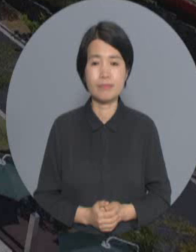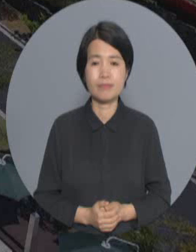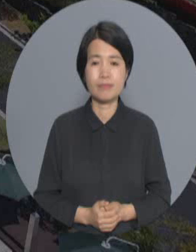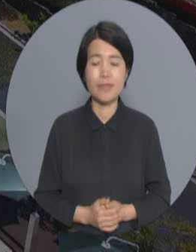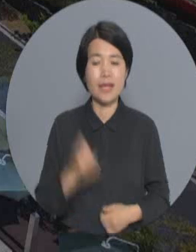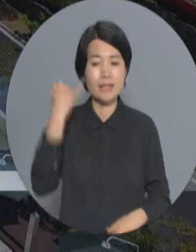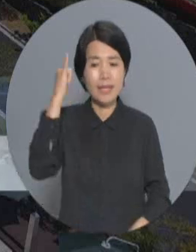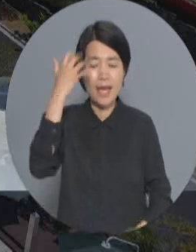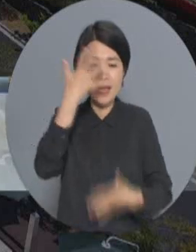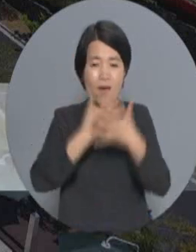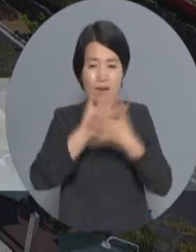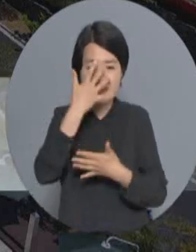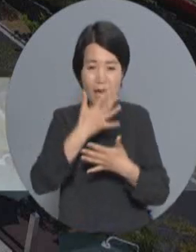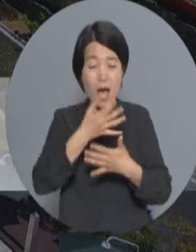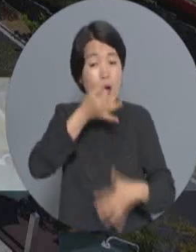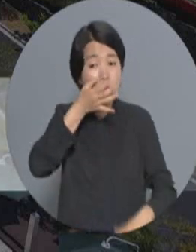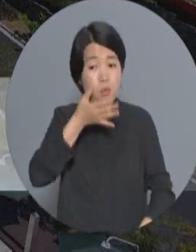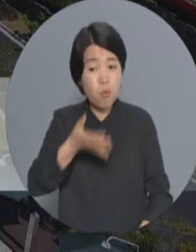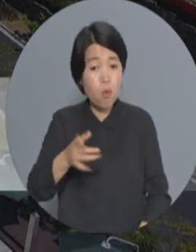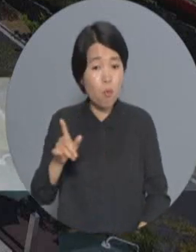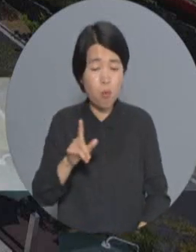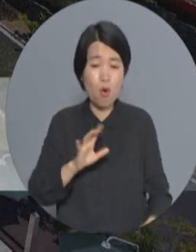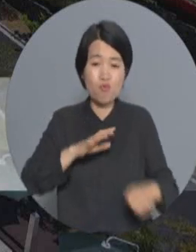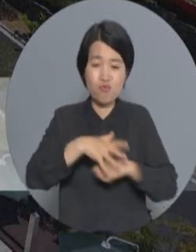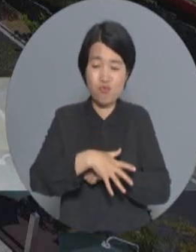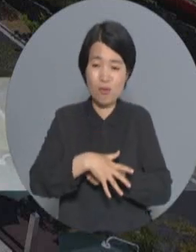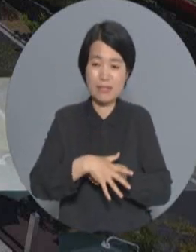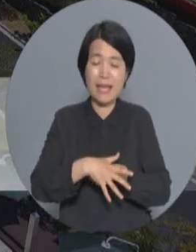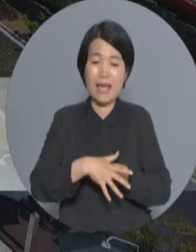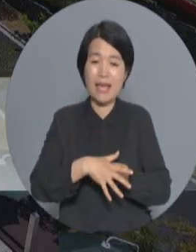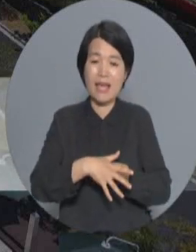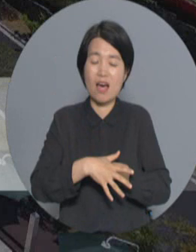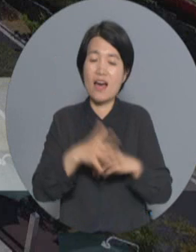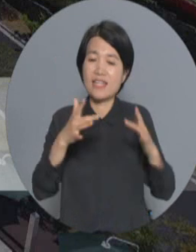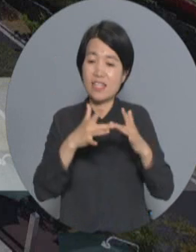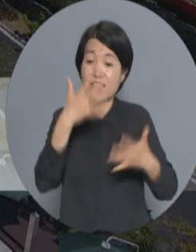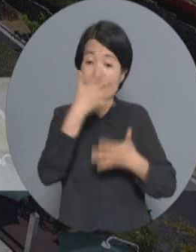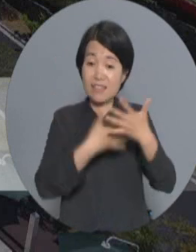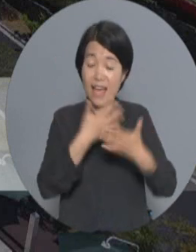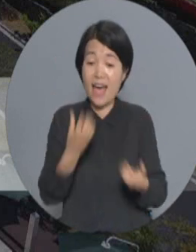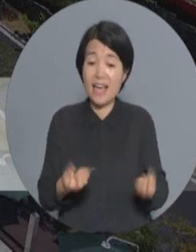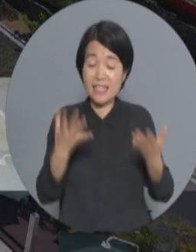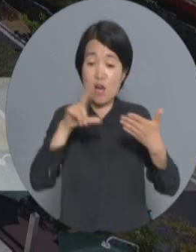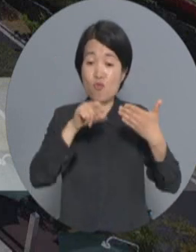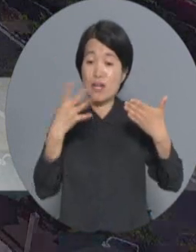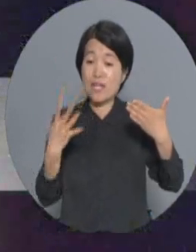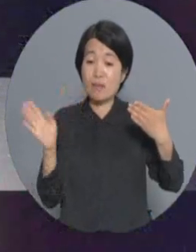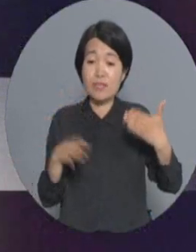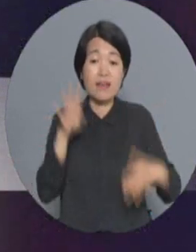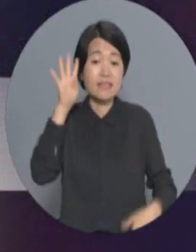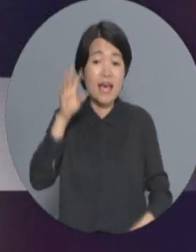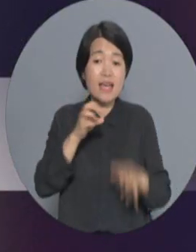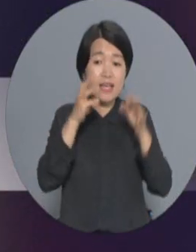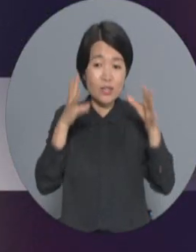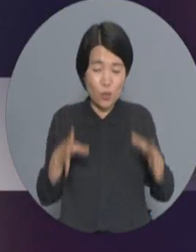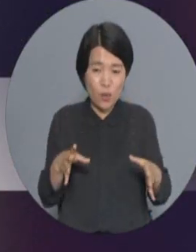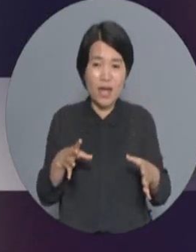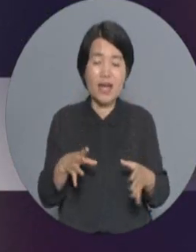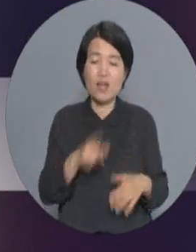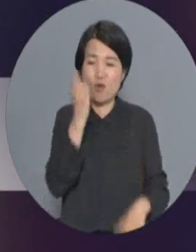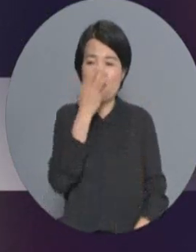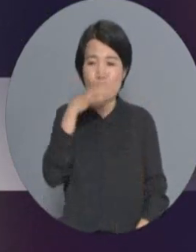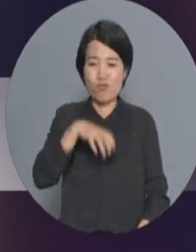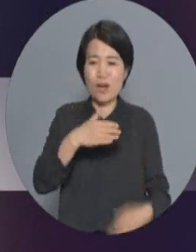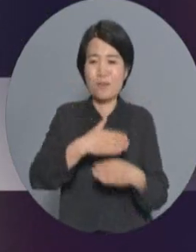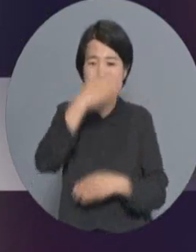창의적인 영상 콘텐츠를 선보이는 국제 웹 페스트가 오는 9월 4일부터 사흘 동안 여수 예울마루 일원에서